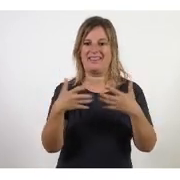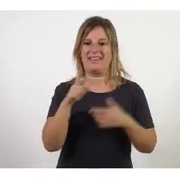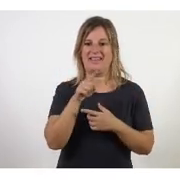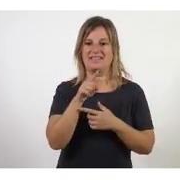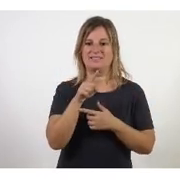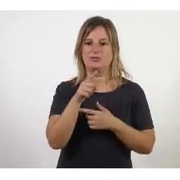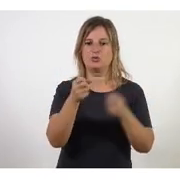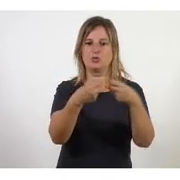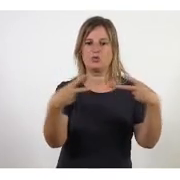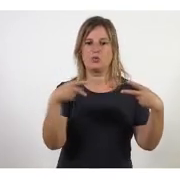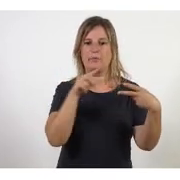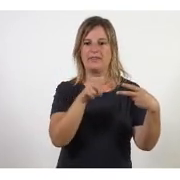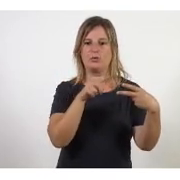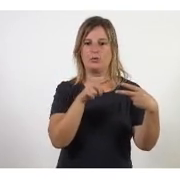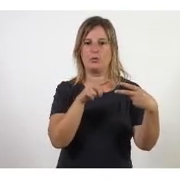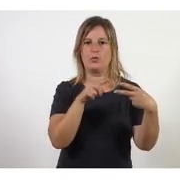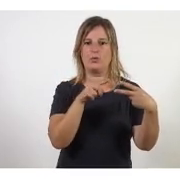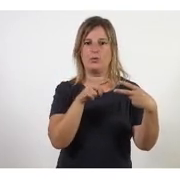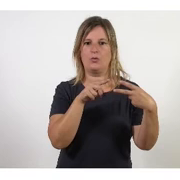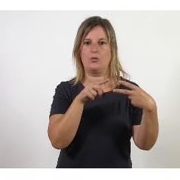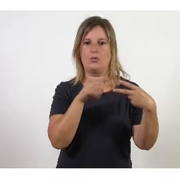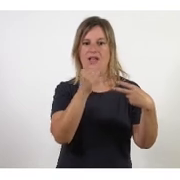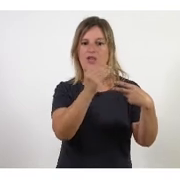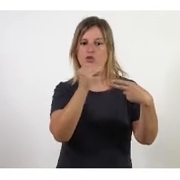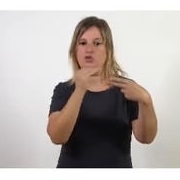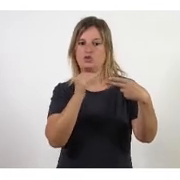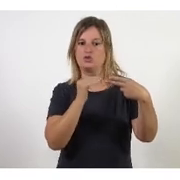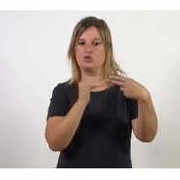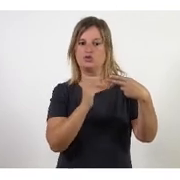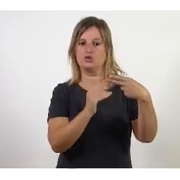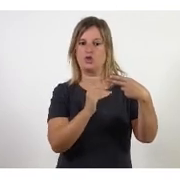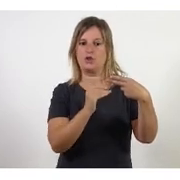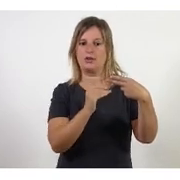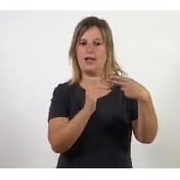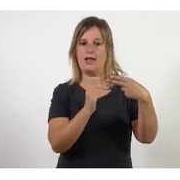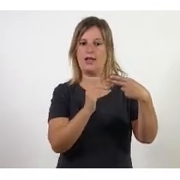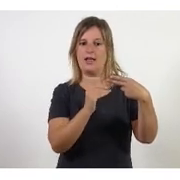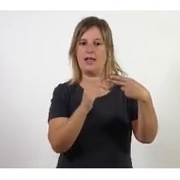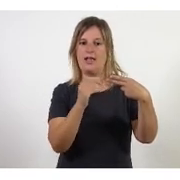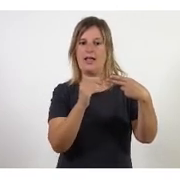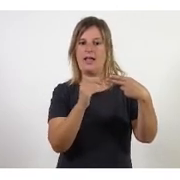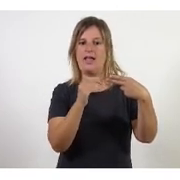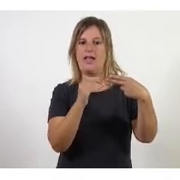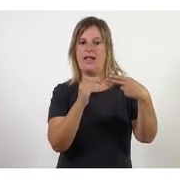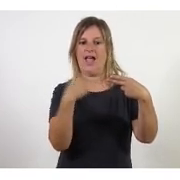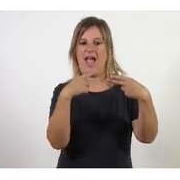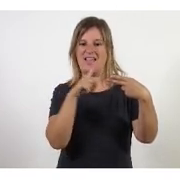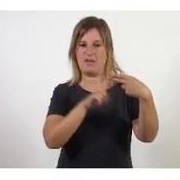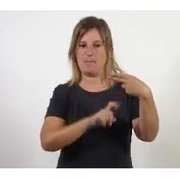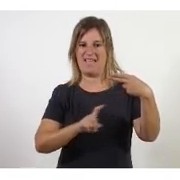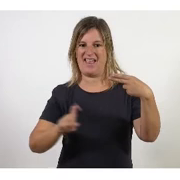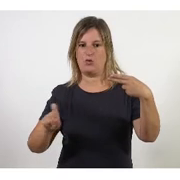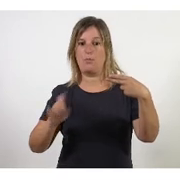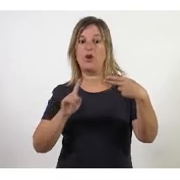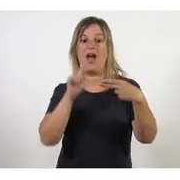de subtítols, i hem vist que a sota tenim un menú que em permet treballar amb això, però per sobre tenim com